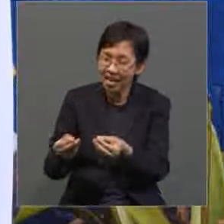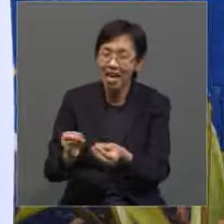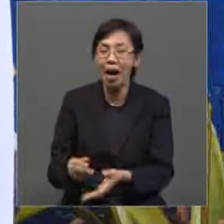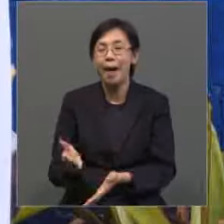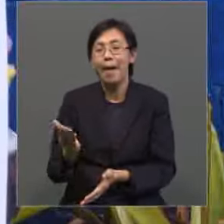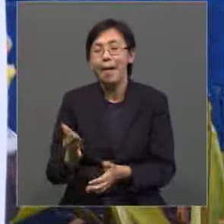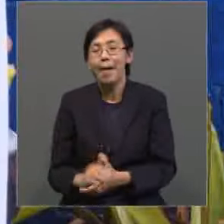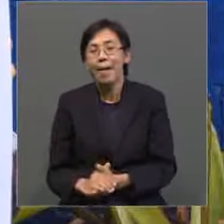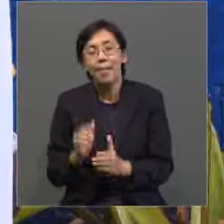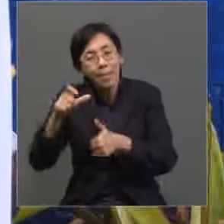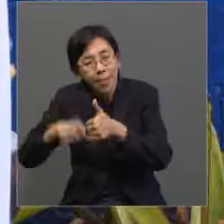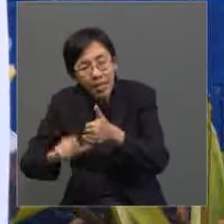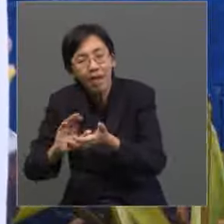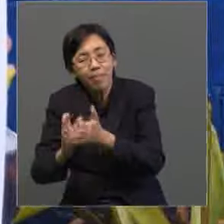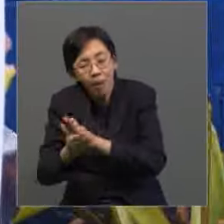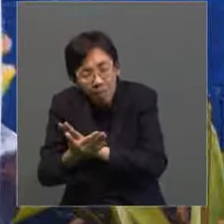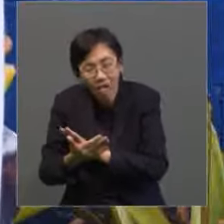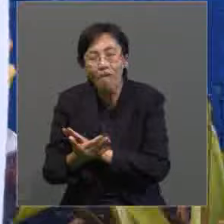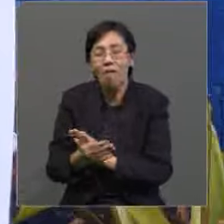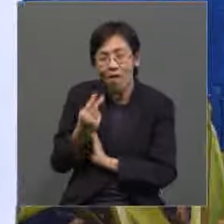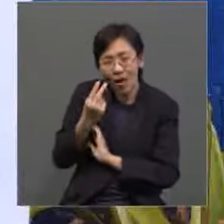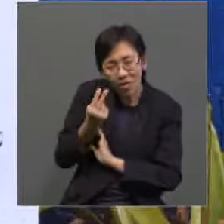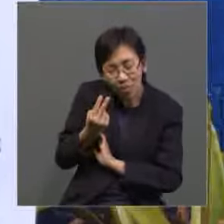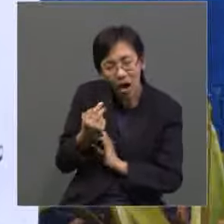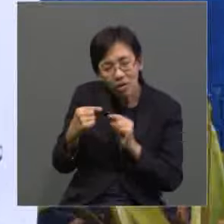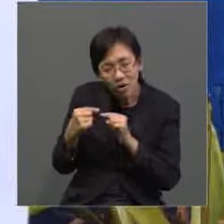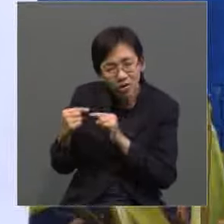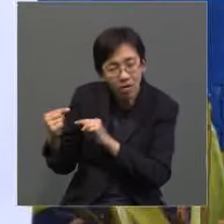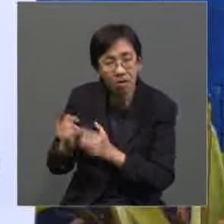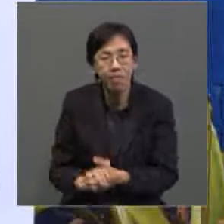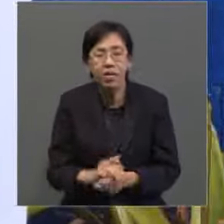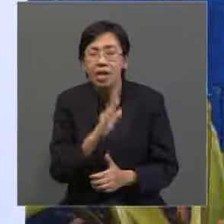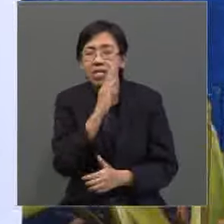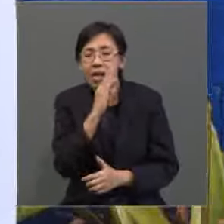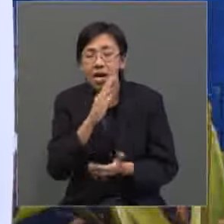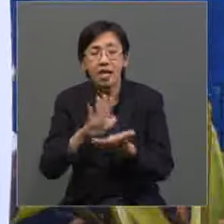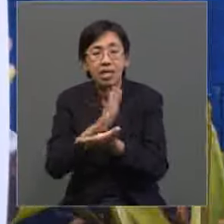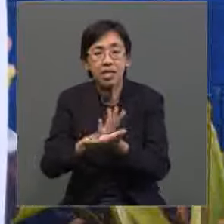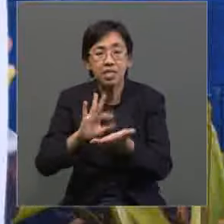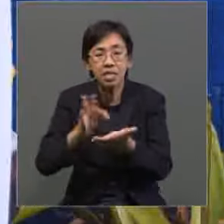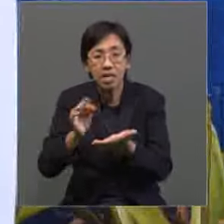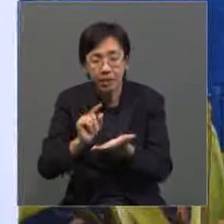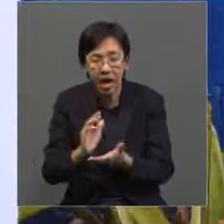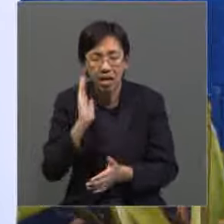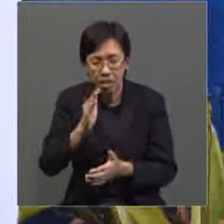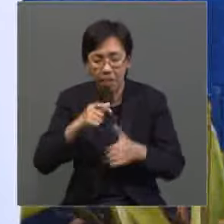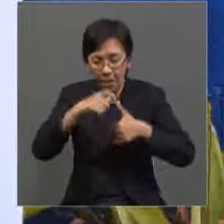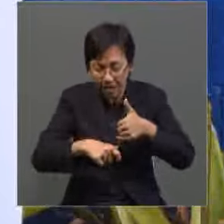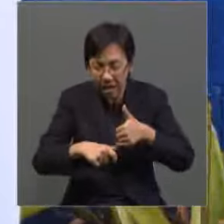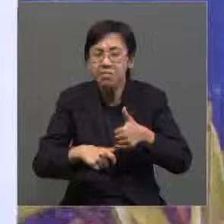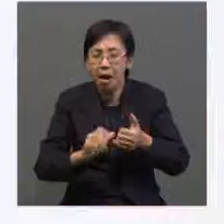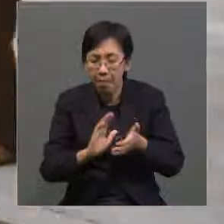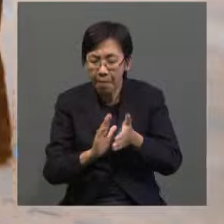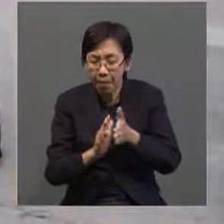ามพฤติกรรมเขาแล้วเราเห็นชัดว่าสุดท้ายแล้วไม่ว่าแบบนี้หรือแบบไหนเขาก็จะกลายเป็นพฤติกรรมที่กดไล